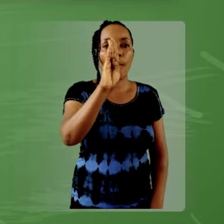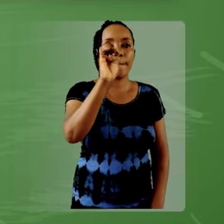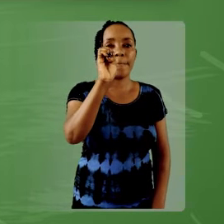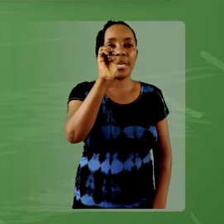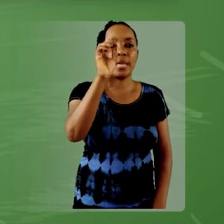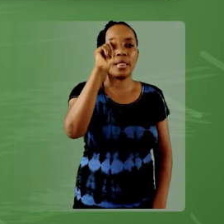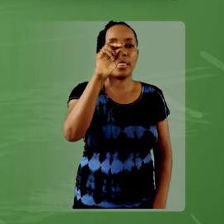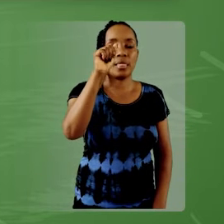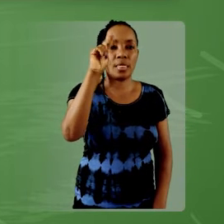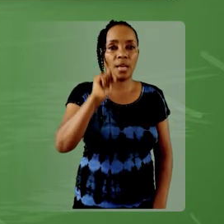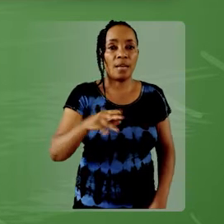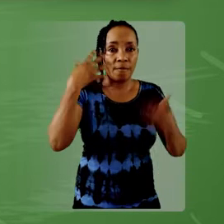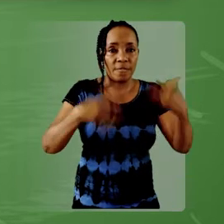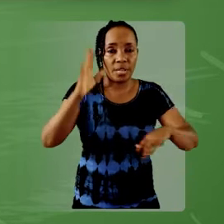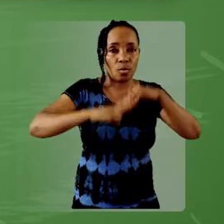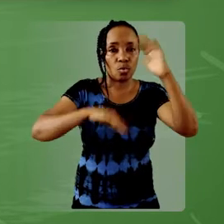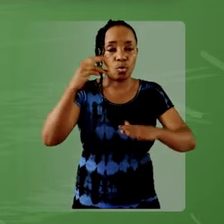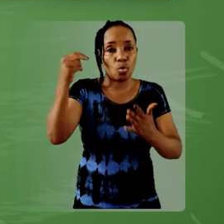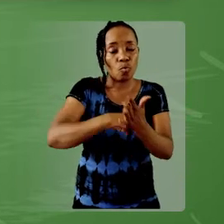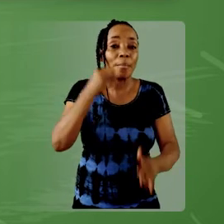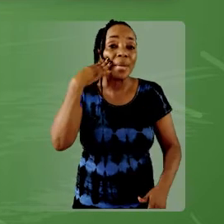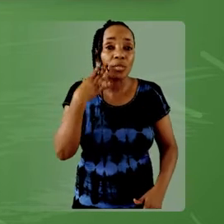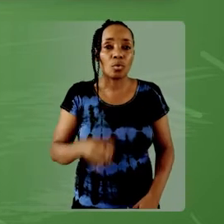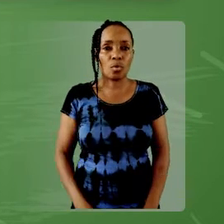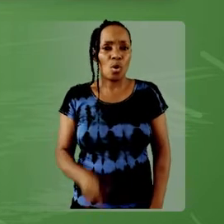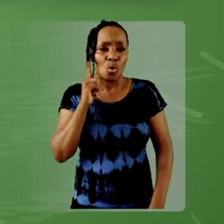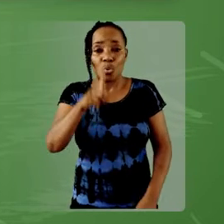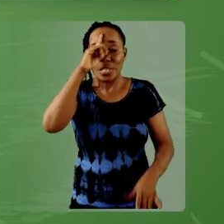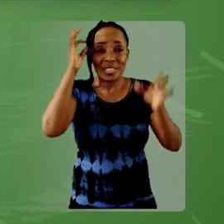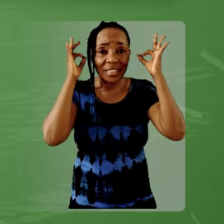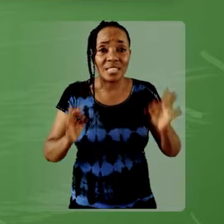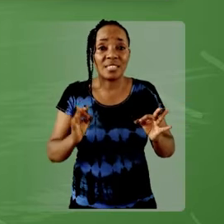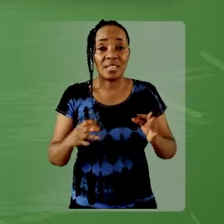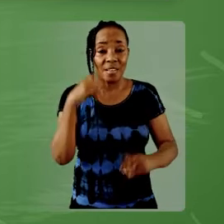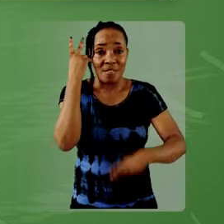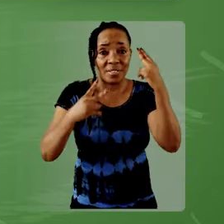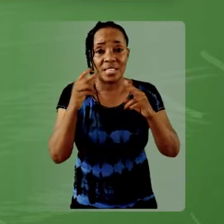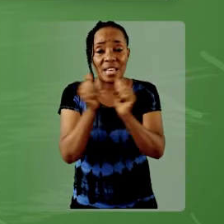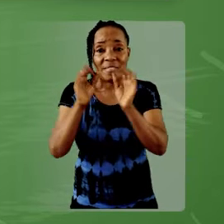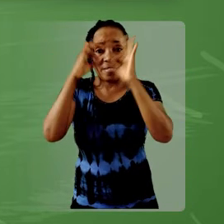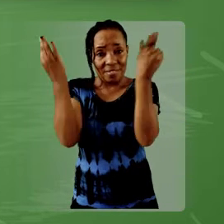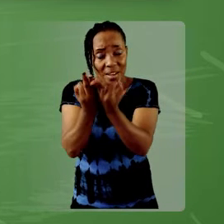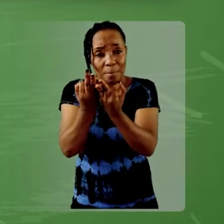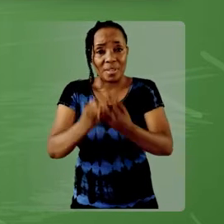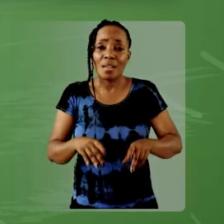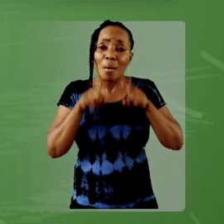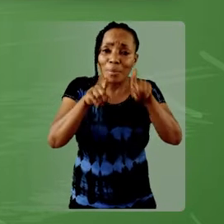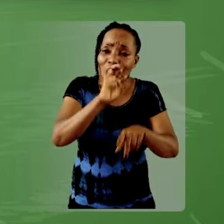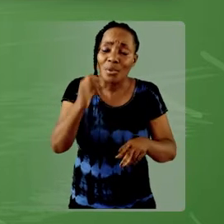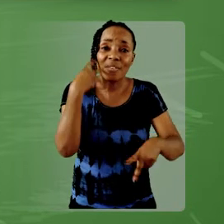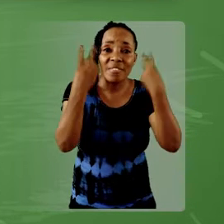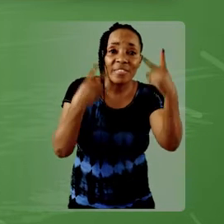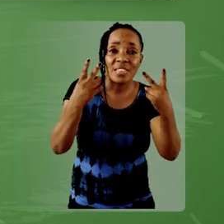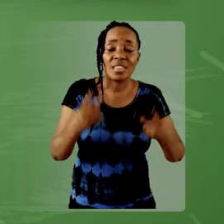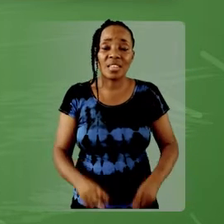une nouvelle habitation. Alors, il décide de faire visiter sa famille. Et lors de la visite avec